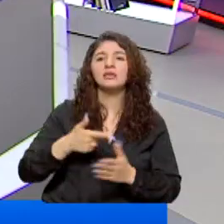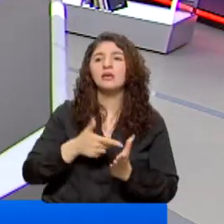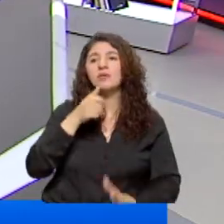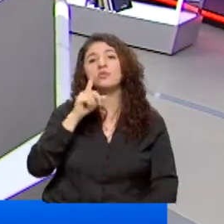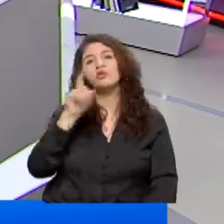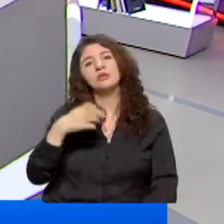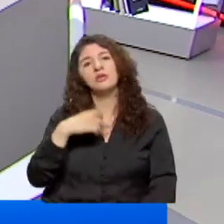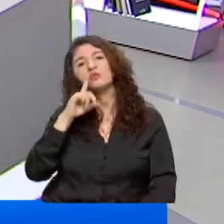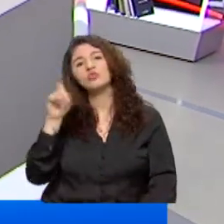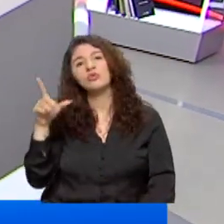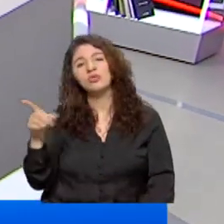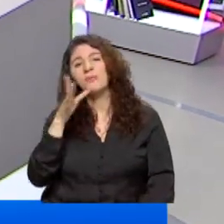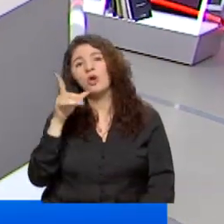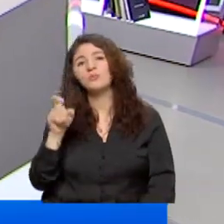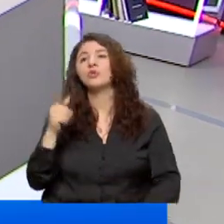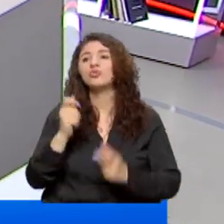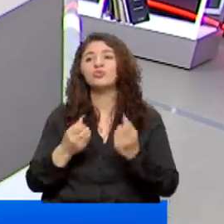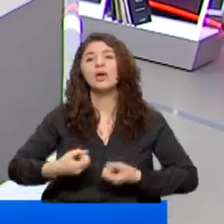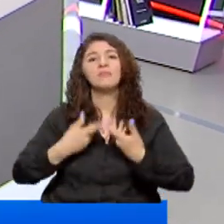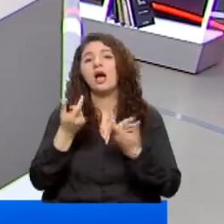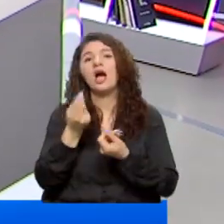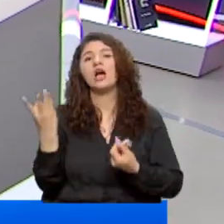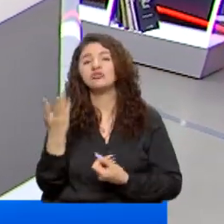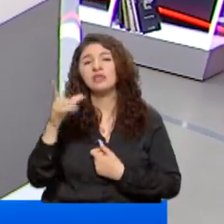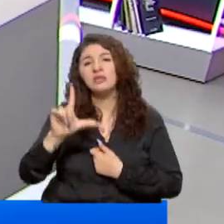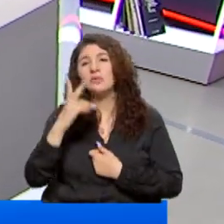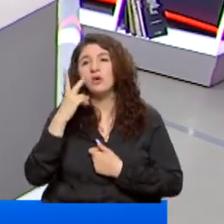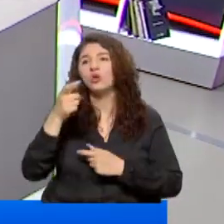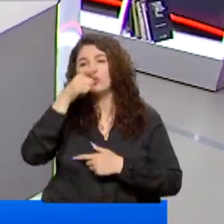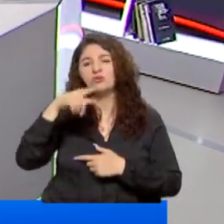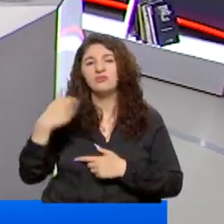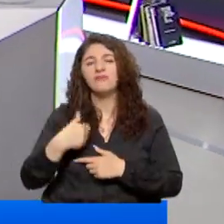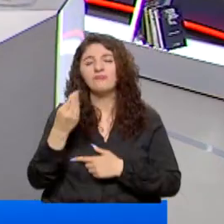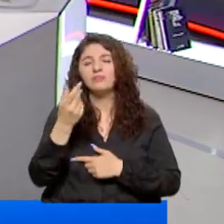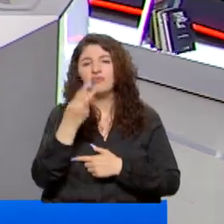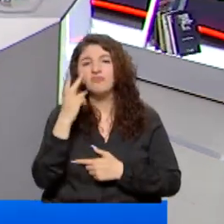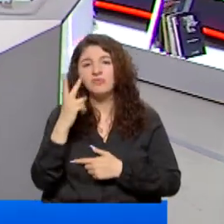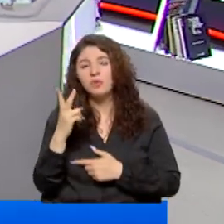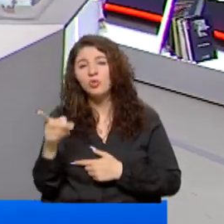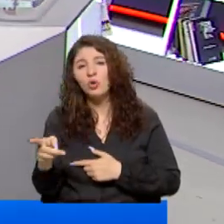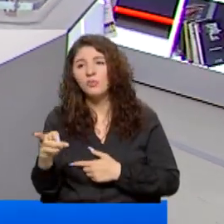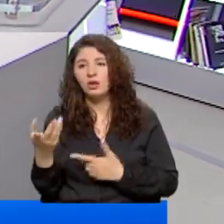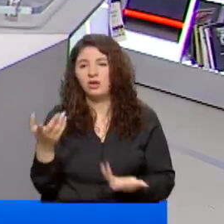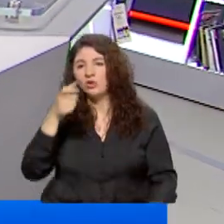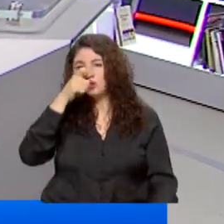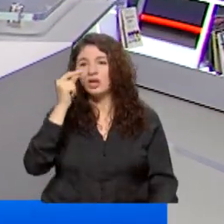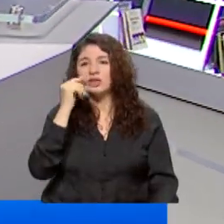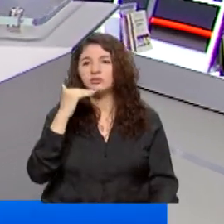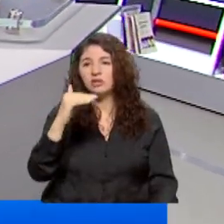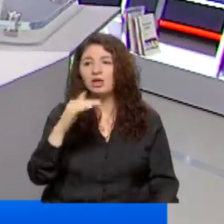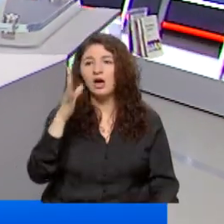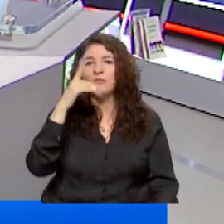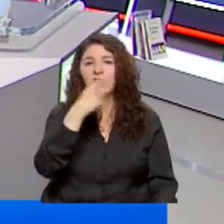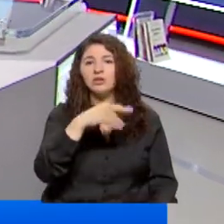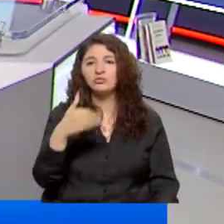bakalım biliyor muymuş kendisine kadar süt üretiyoruz diye bir sorunu için verdiği beri var o veriye baktığımız zaman Türk insanı